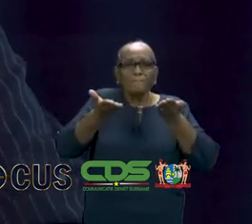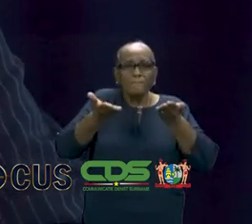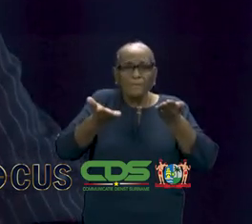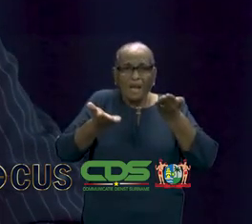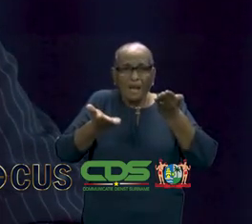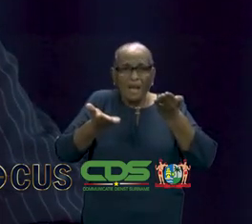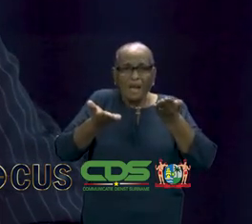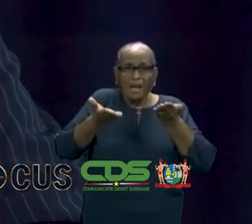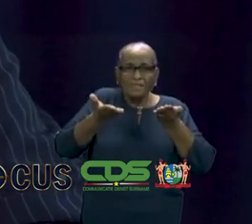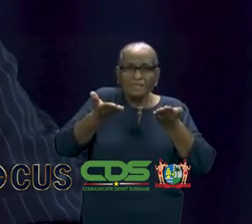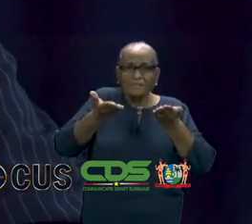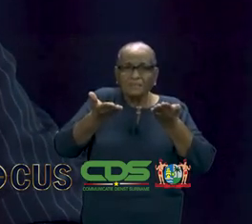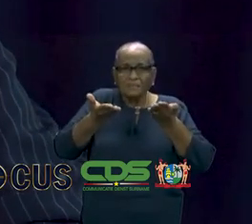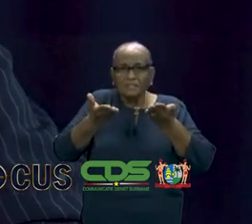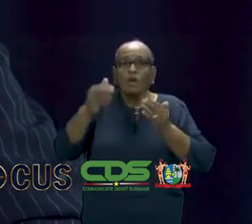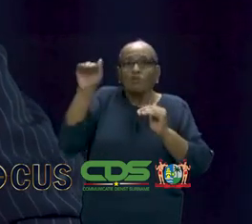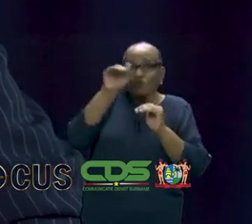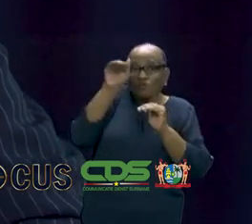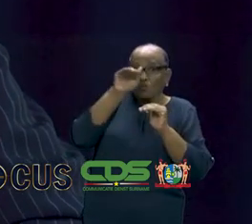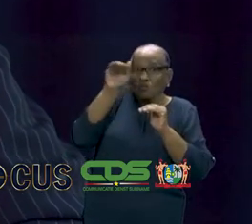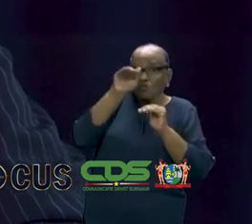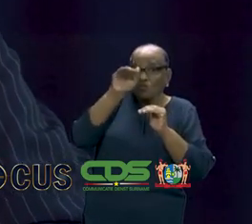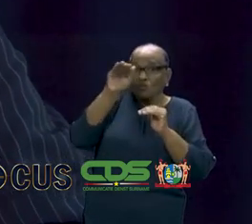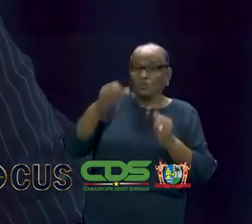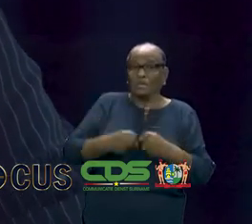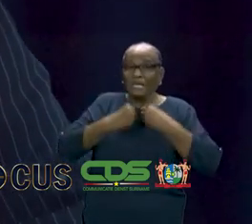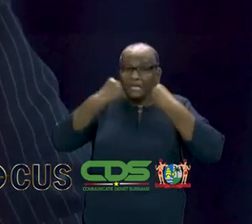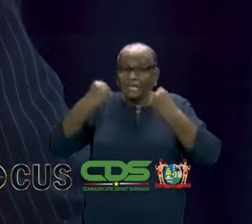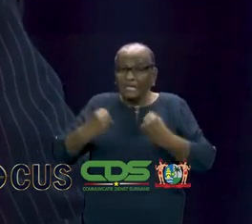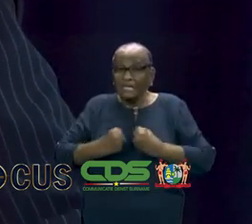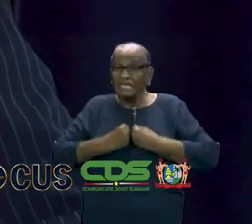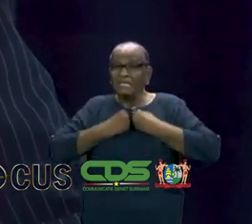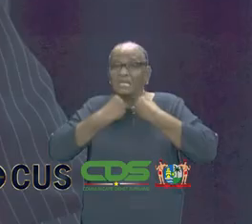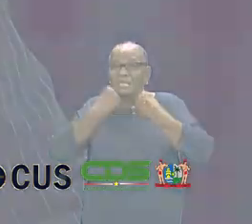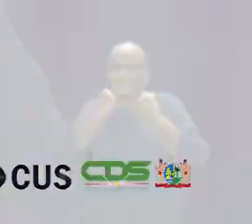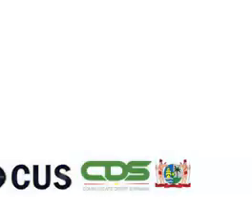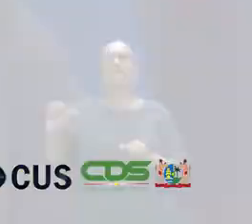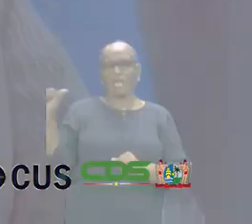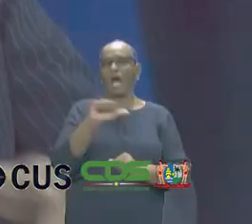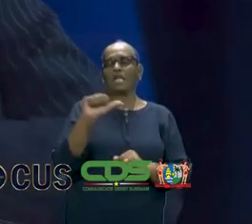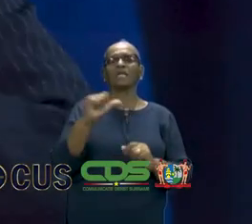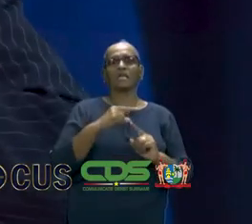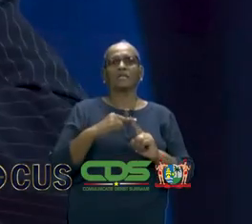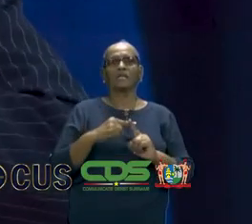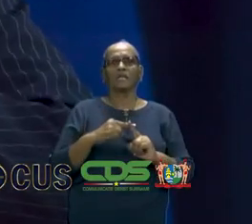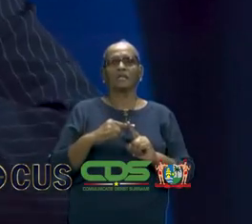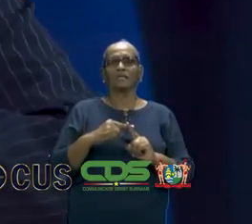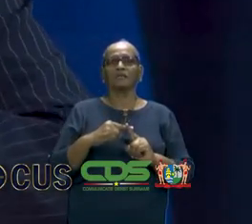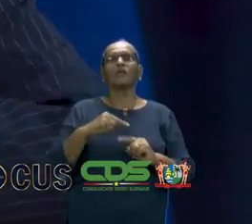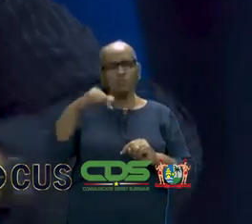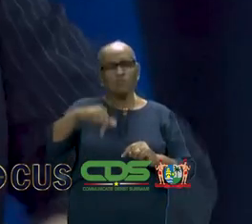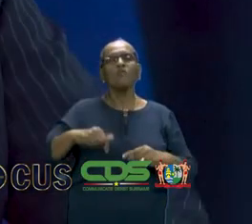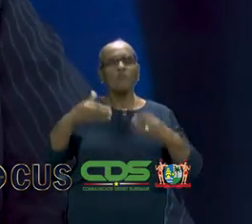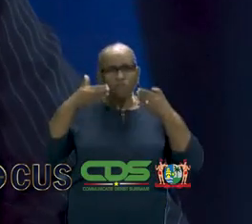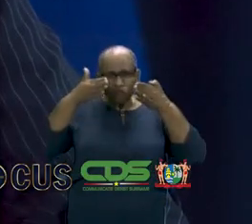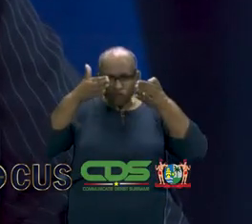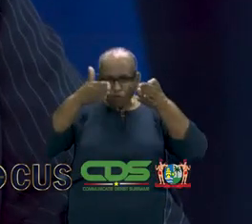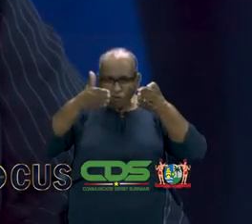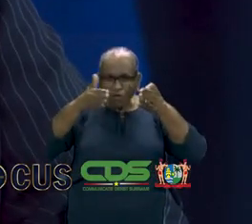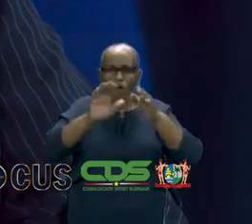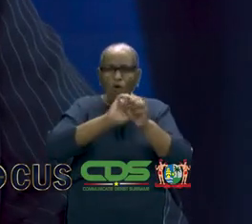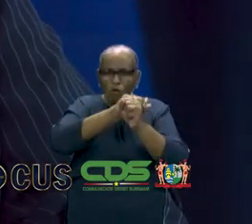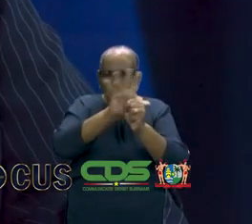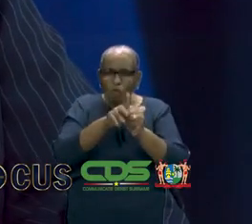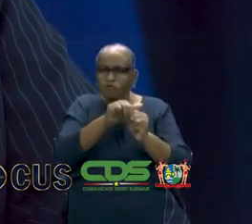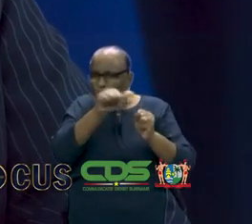groene energie, die blue economy zoals men dat zegt, ook op gang te brengen. Laten we ons focussen op COVID,